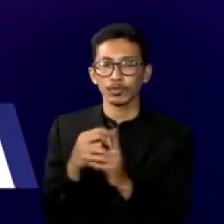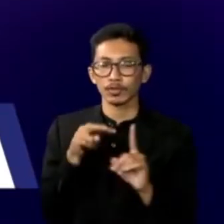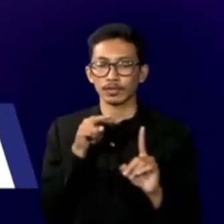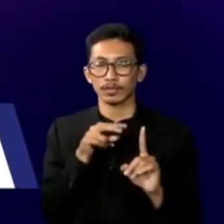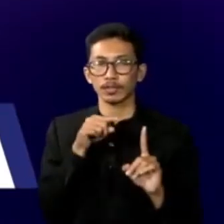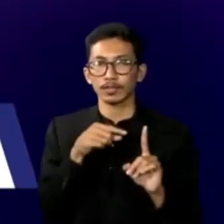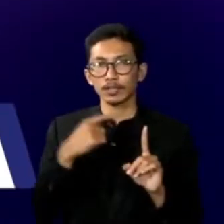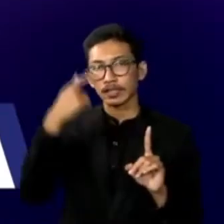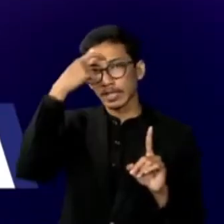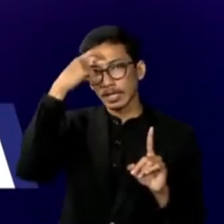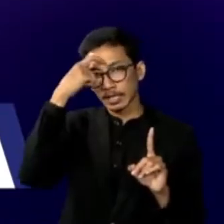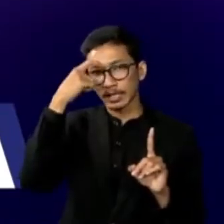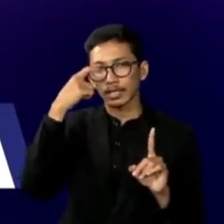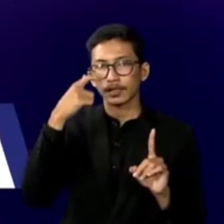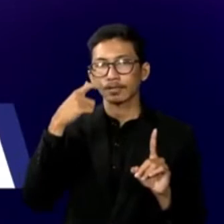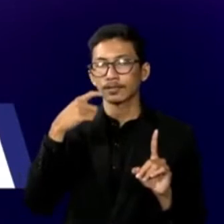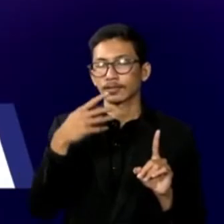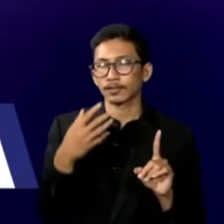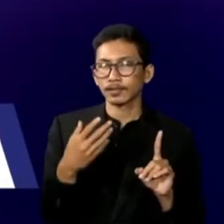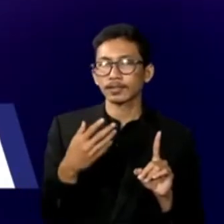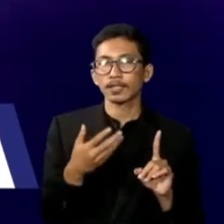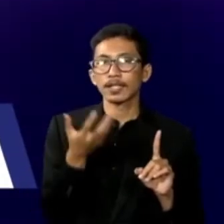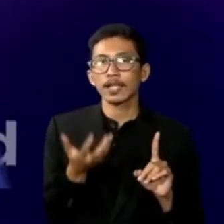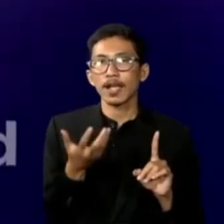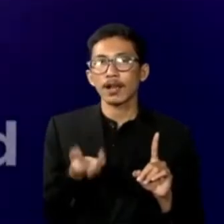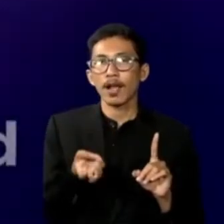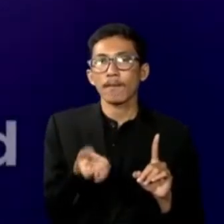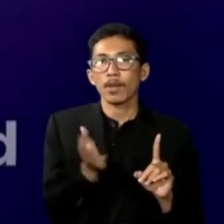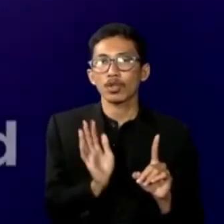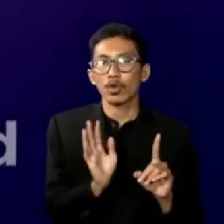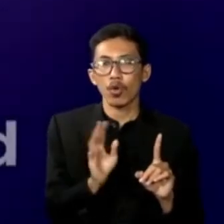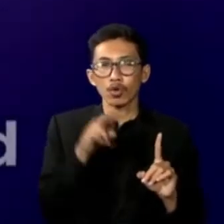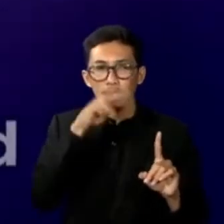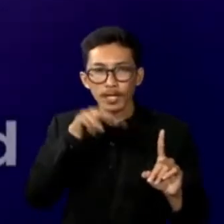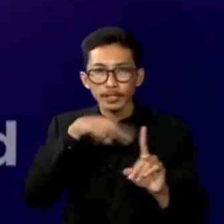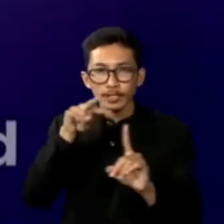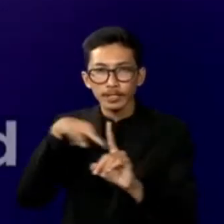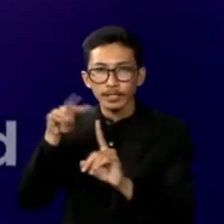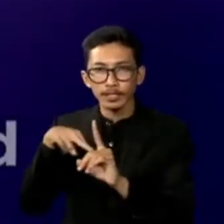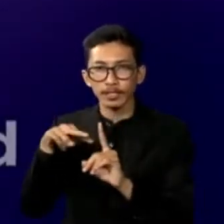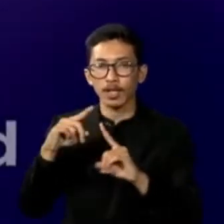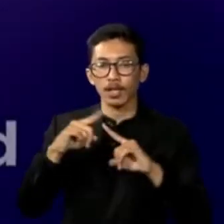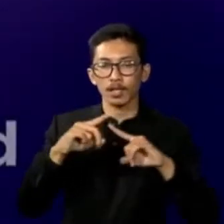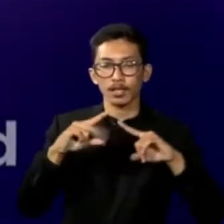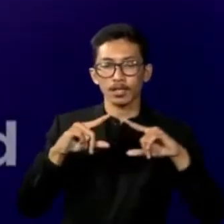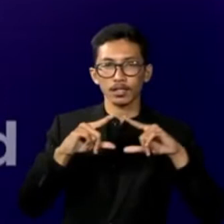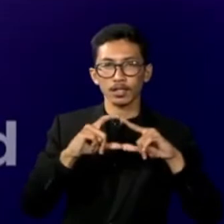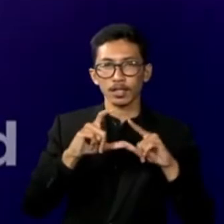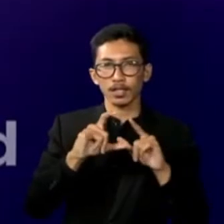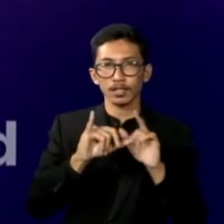sakit dalam kondisi yang yang yang yang ringan dengan gejalanya kemudian bisa disembuhkan dengan